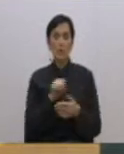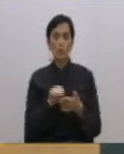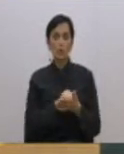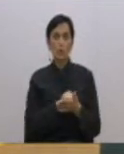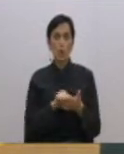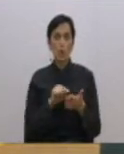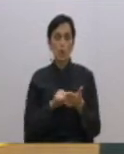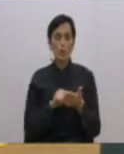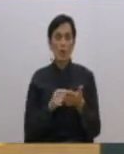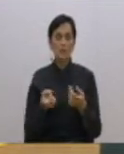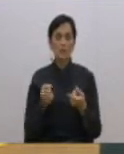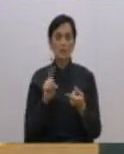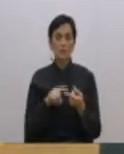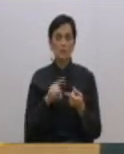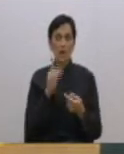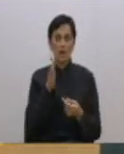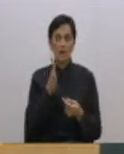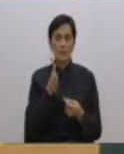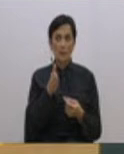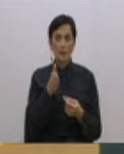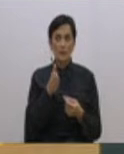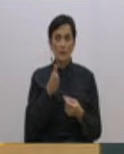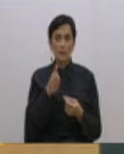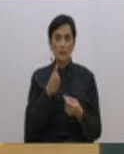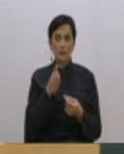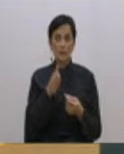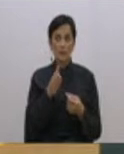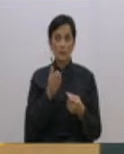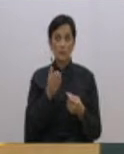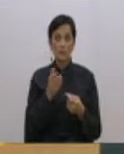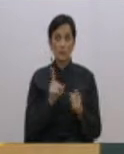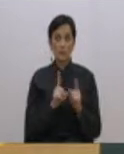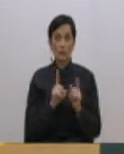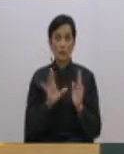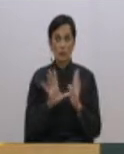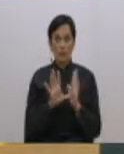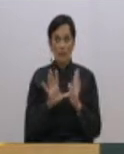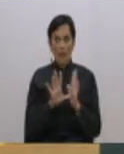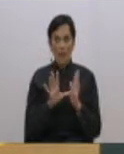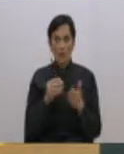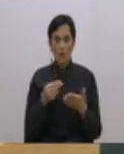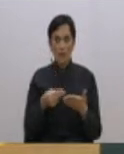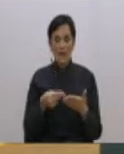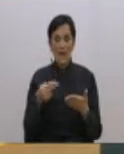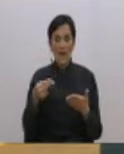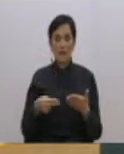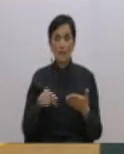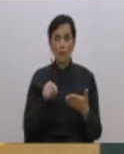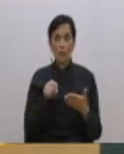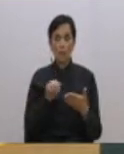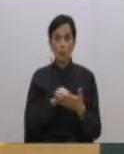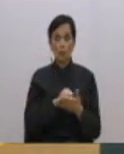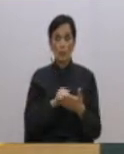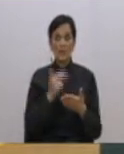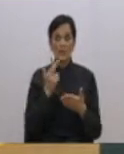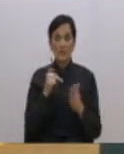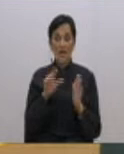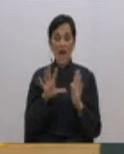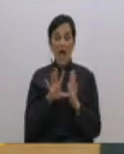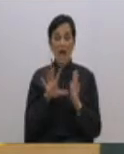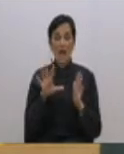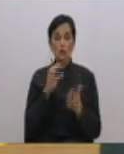გვექნებოდა საქმე და შემოდის ელექტრონული ხელმოწერა ამ დოკუმენტებზე და ასე ელექტრონული